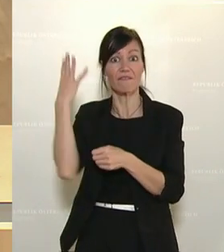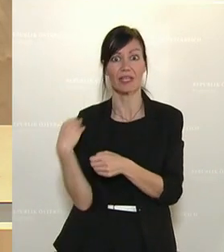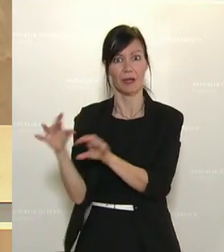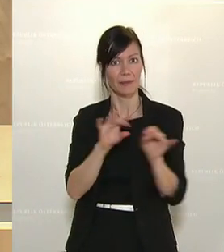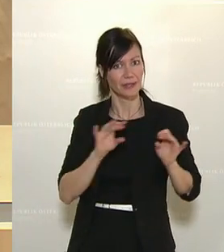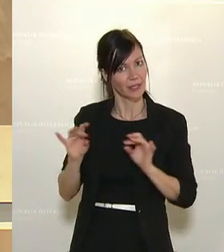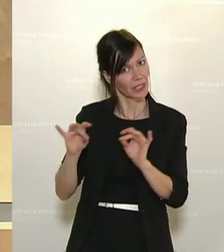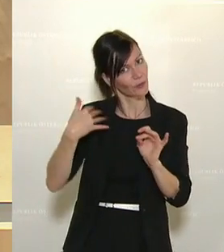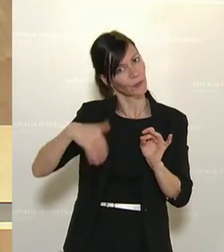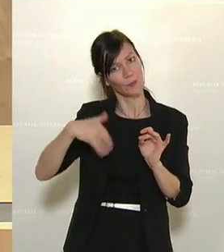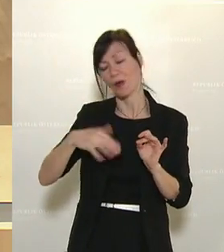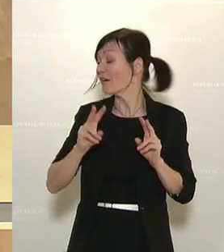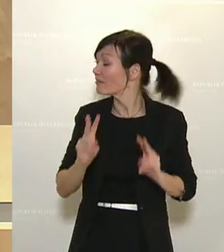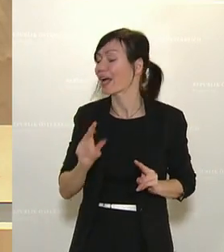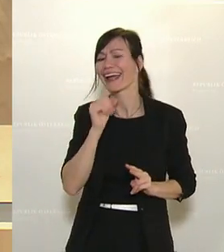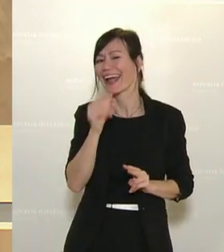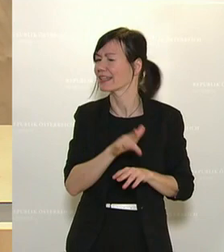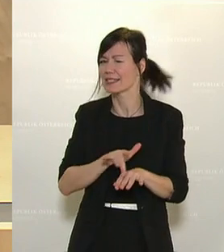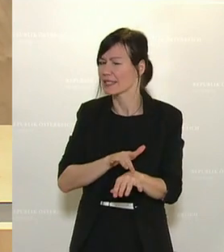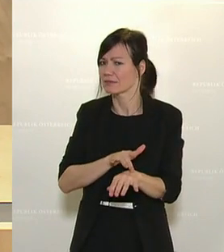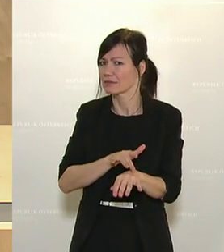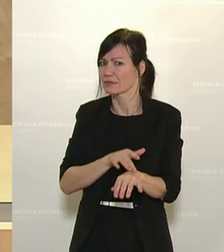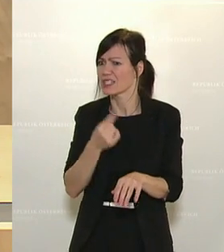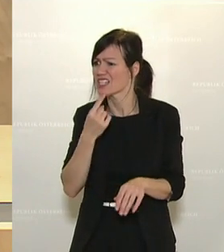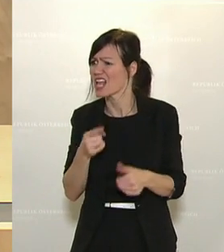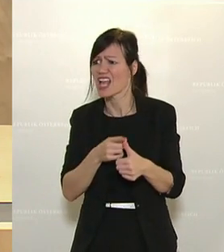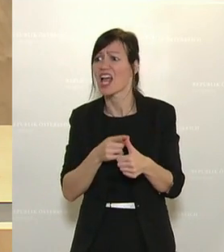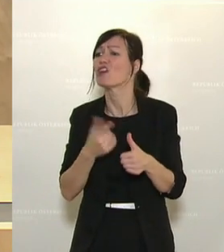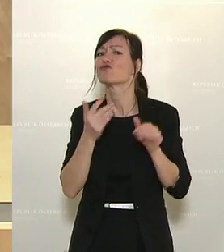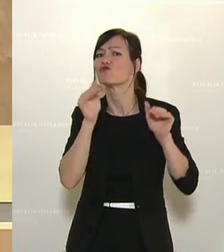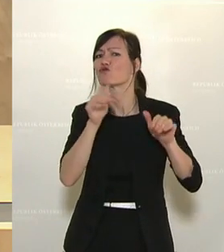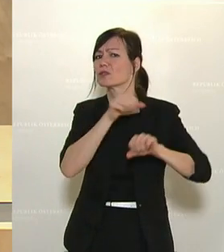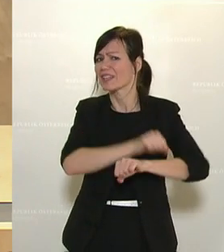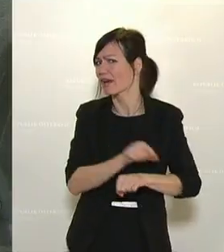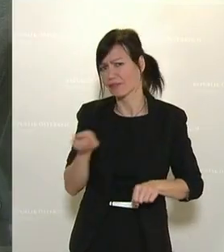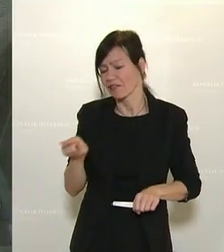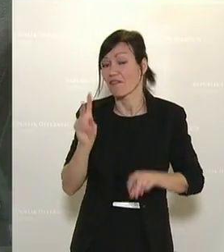hier absolut keine Sensibilität haben, wenn Sie Begriffe wie Schutzhaft etc. einbringen.